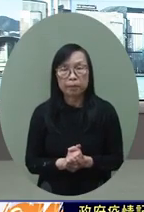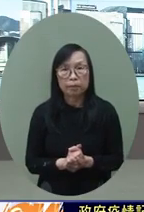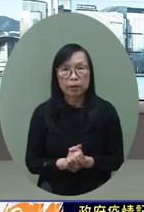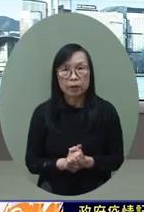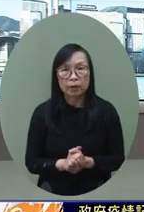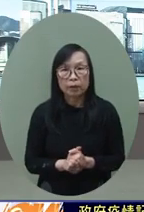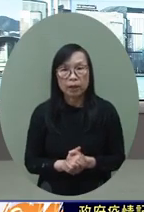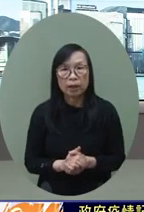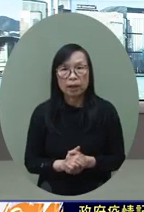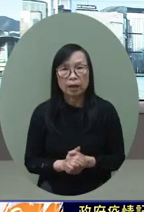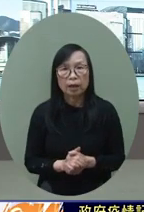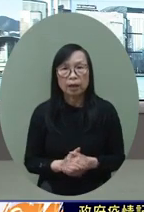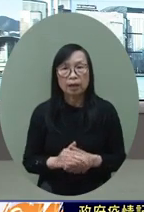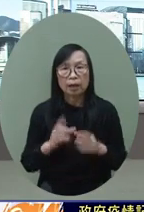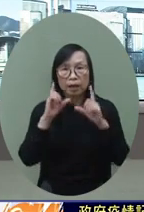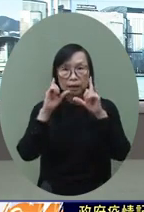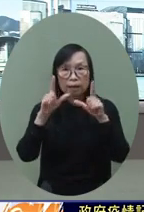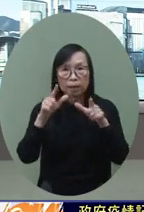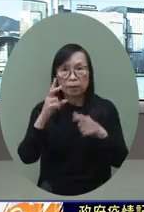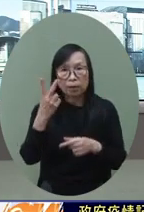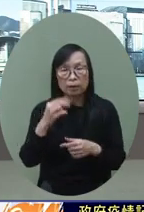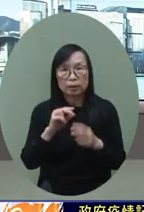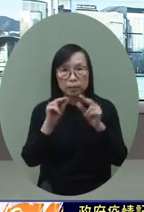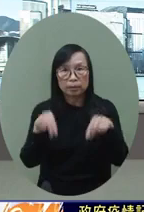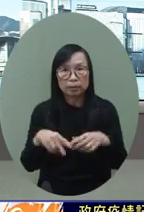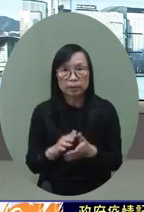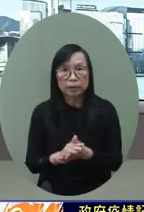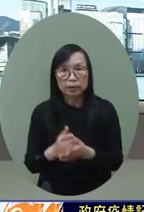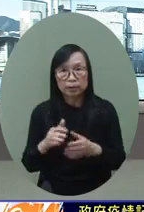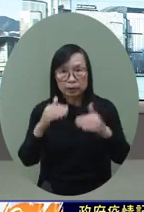咁我哋答多兩條問題，依位女士先。